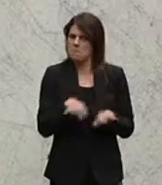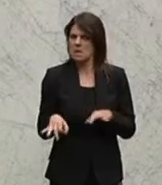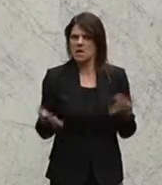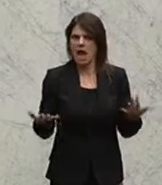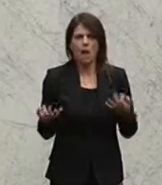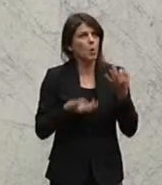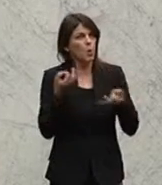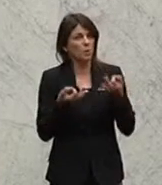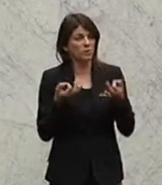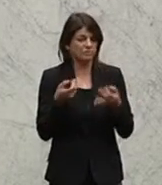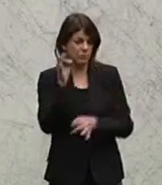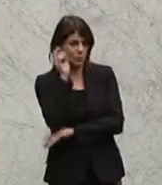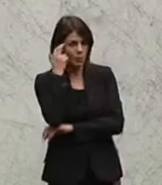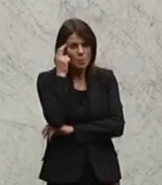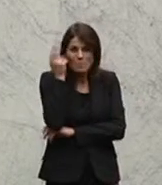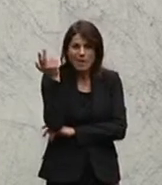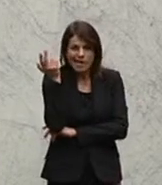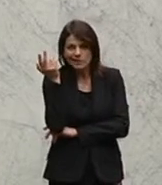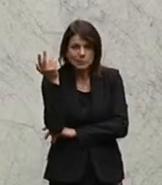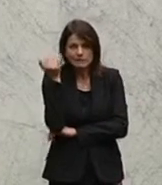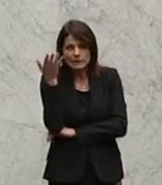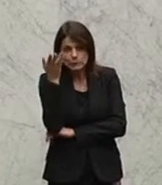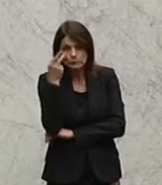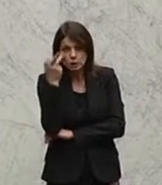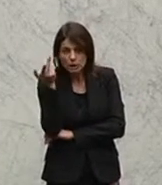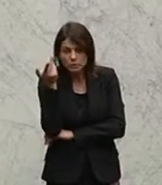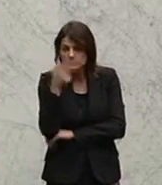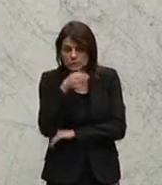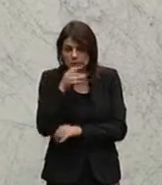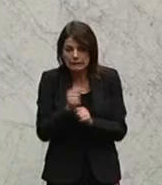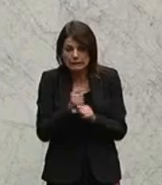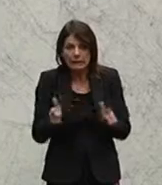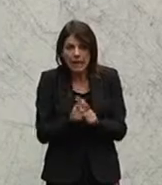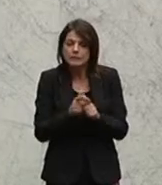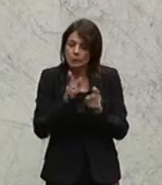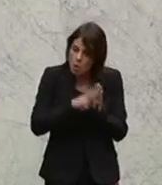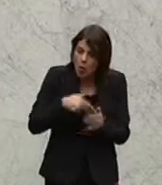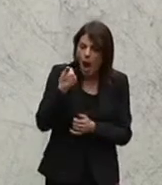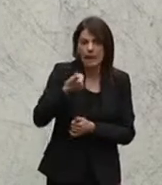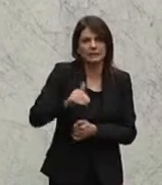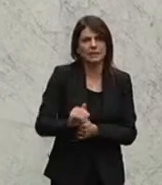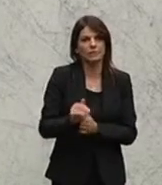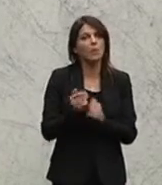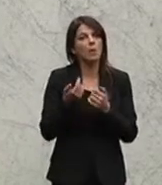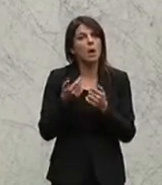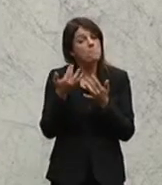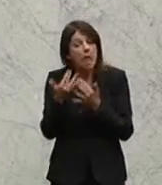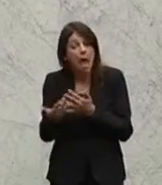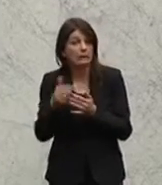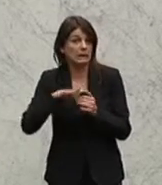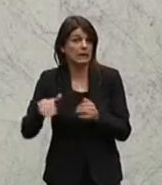sich aus wohlüberlegten Überlegungen für die Zukunft nicht mehr leisten konnten, ein weiteres oder mehr weitere